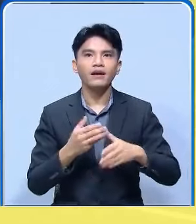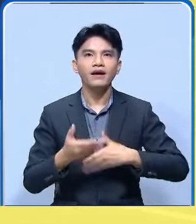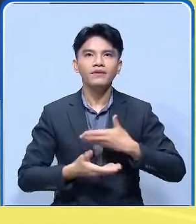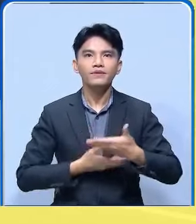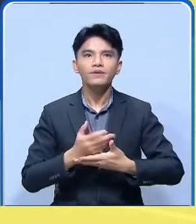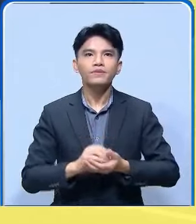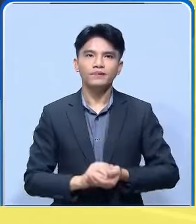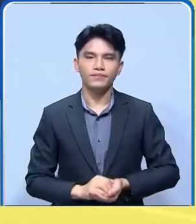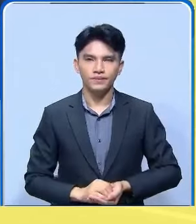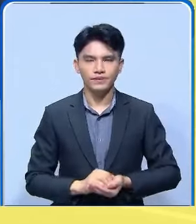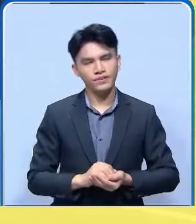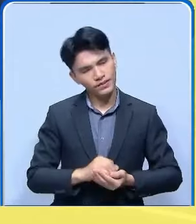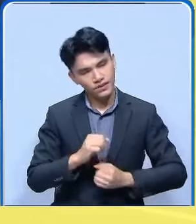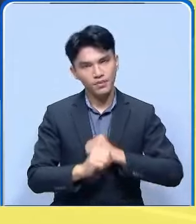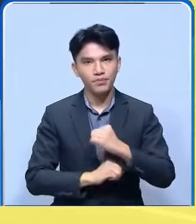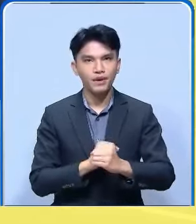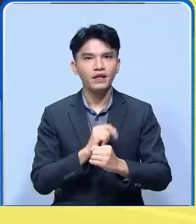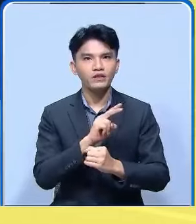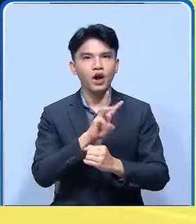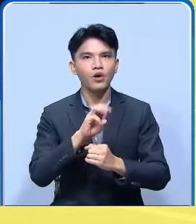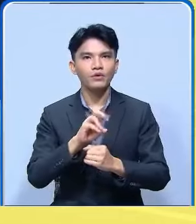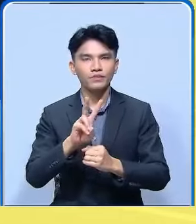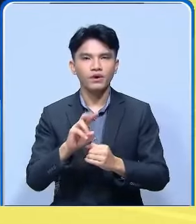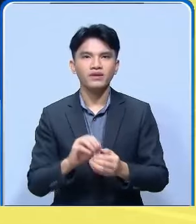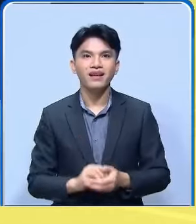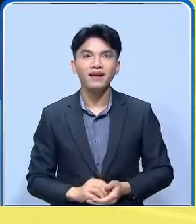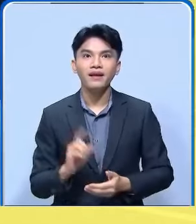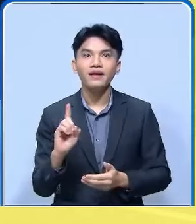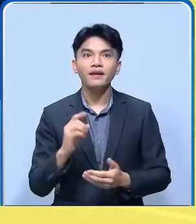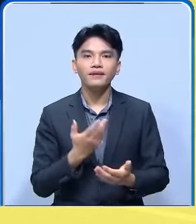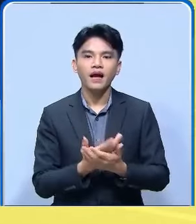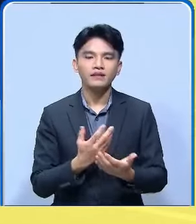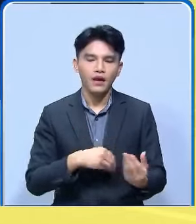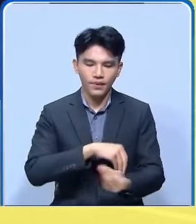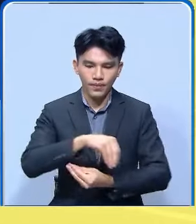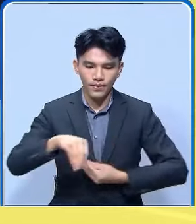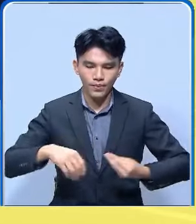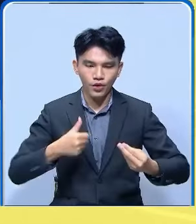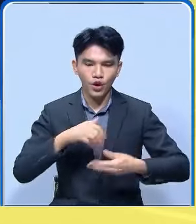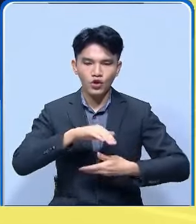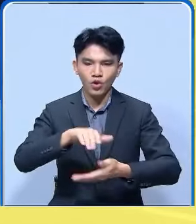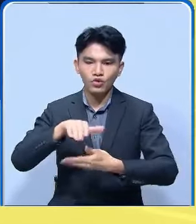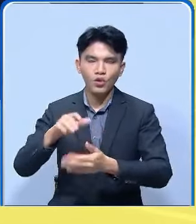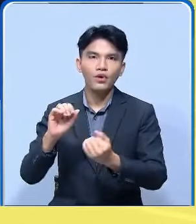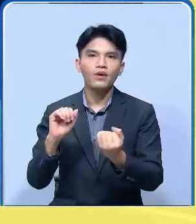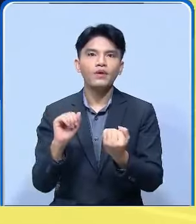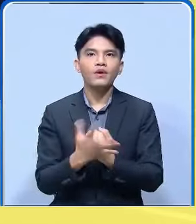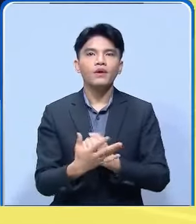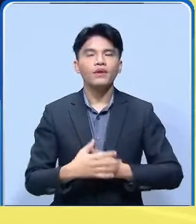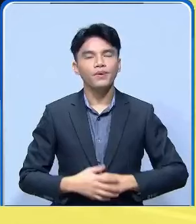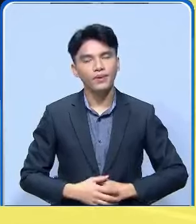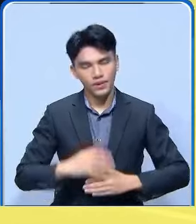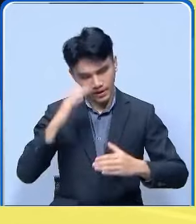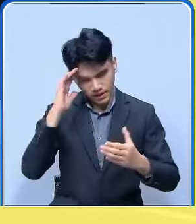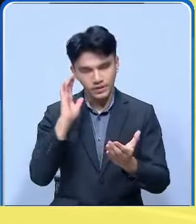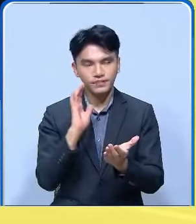ซเชียลปี2562ธุรกิจเกิดขาดสภาพคล่องก็ส่งสินค้าไม่ทันตามคำสั่งซื้อจึงถูกตำรวจส